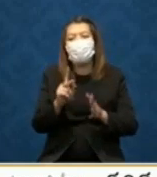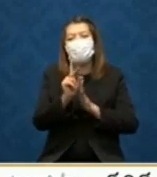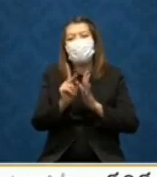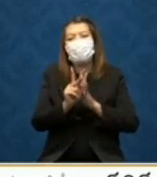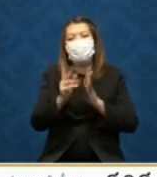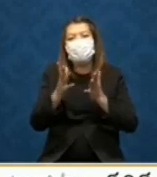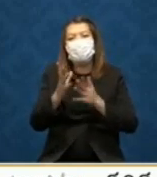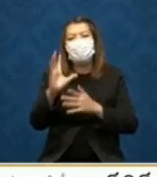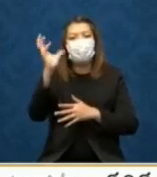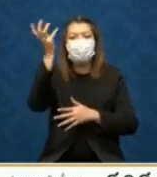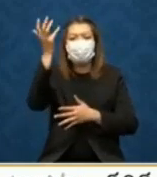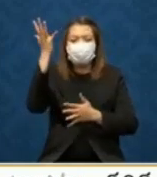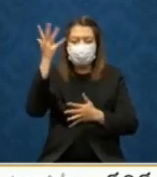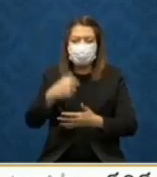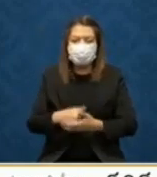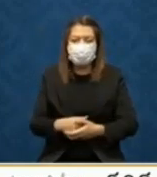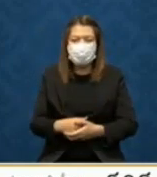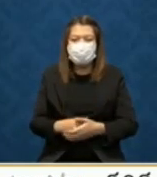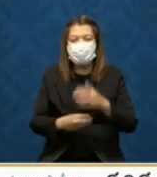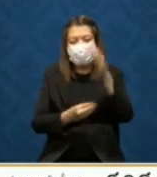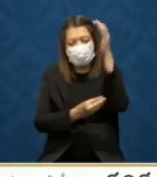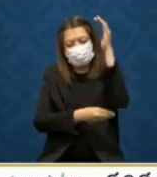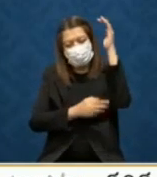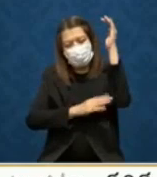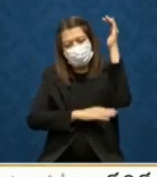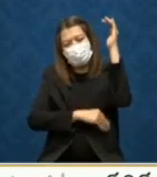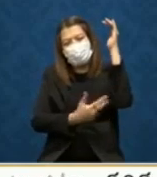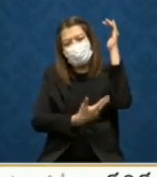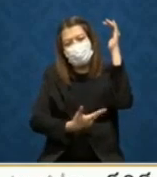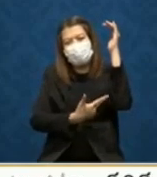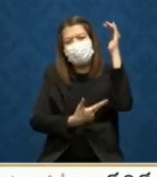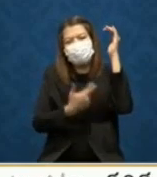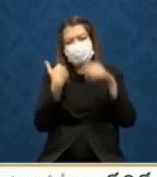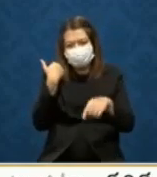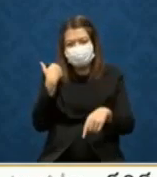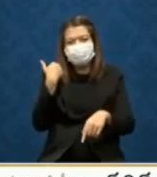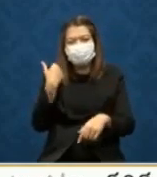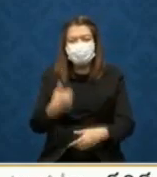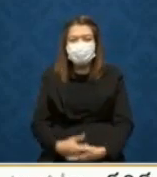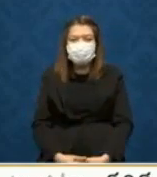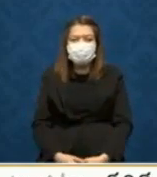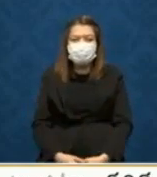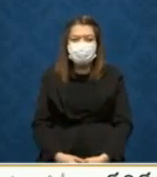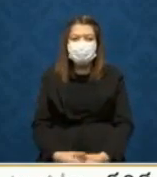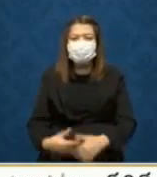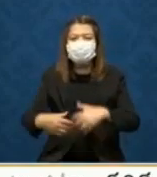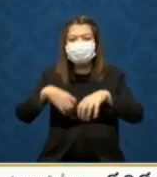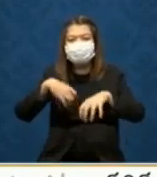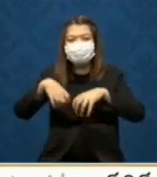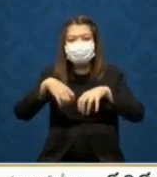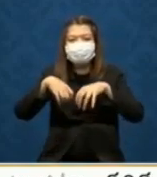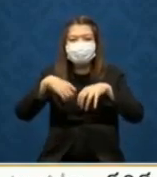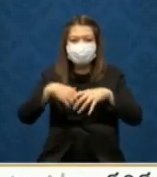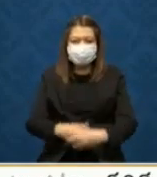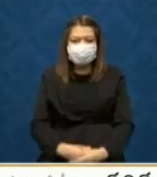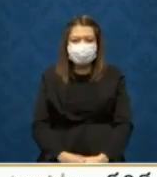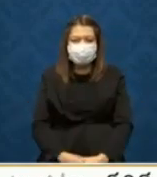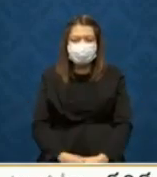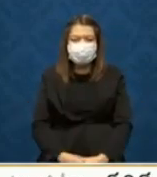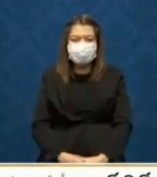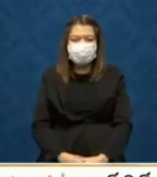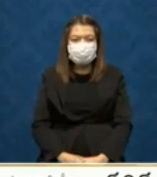บนโลกนี้มีมีแค่ 3จังหวัดชายแดนภาคใต้บ้านผมเท่านั้นย่งใช้อยู่หลักบริหารที่ท่านใช้